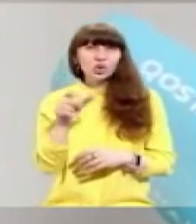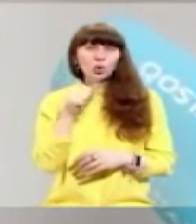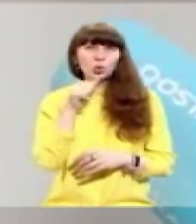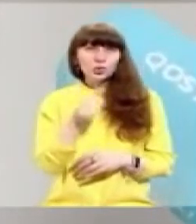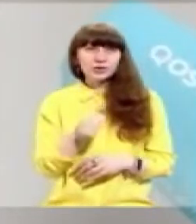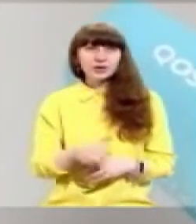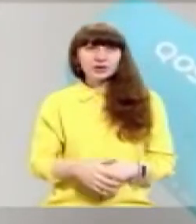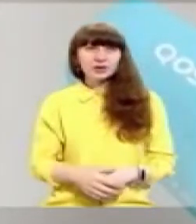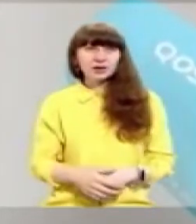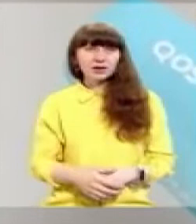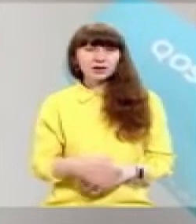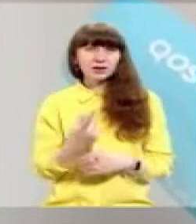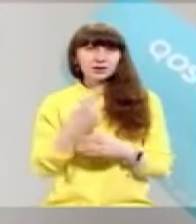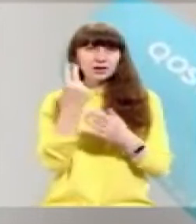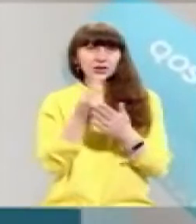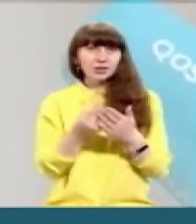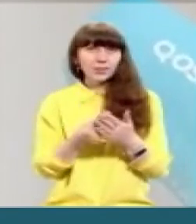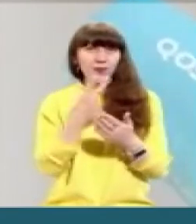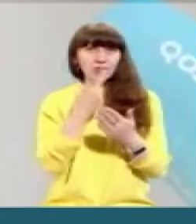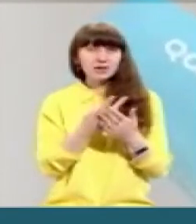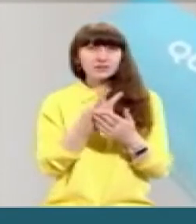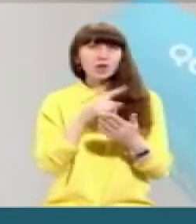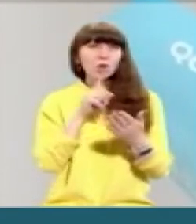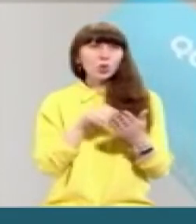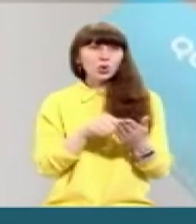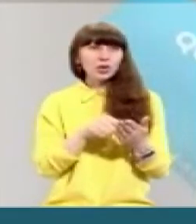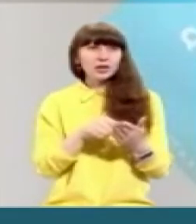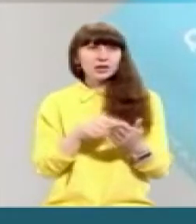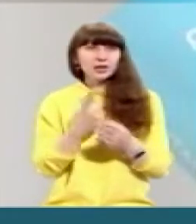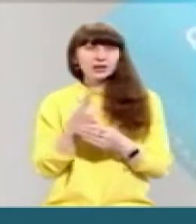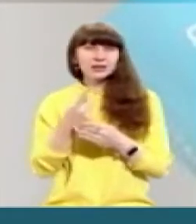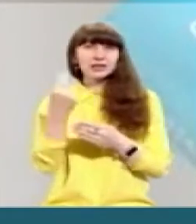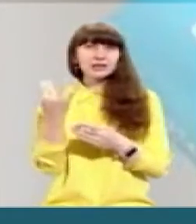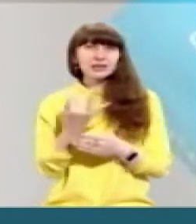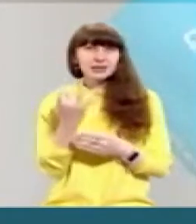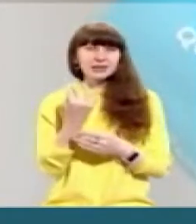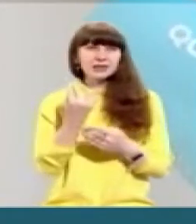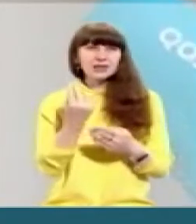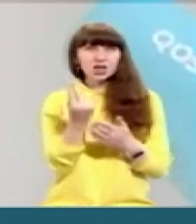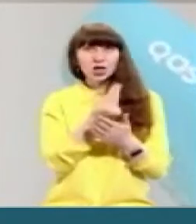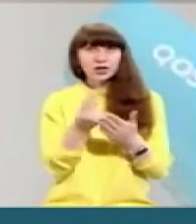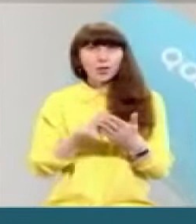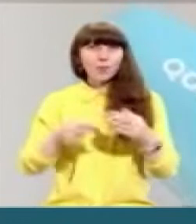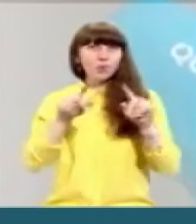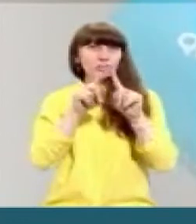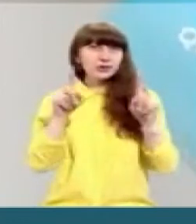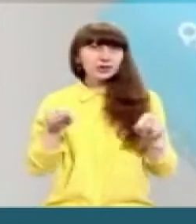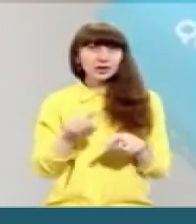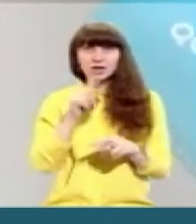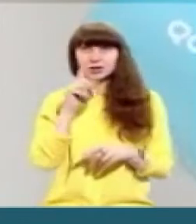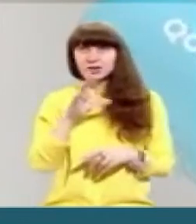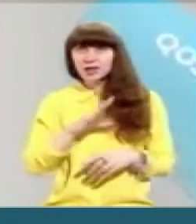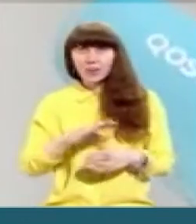представлял городу и гостям города это интересные работы которые не были никогда